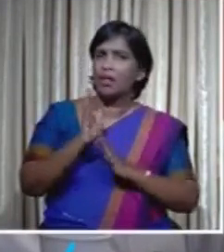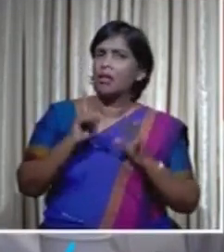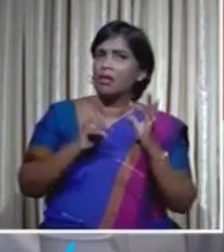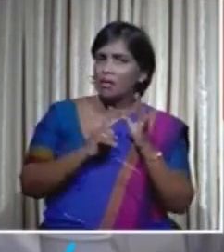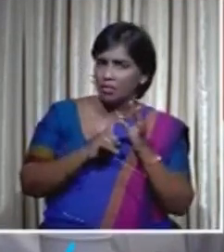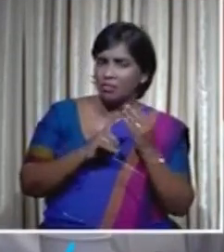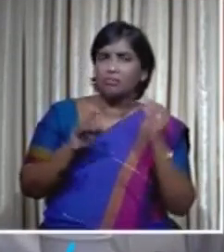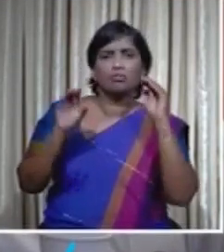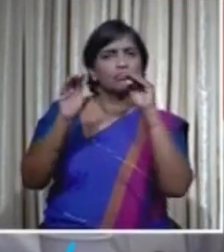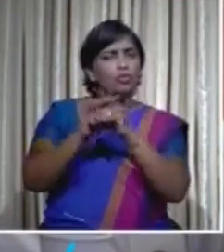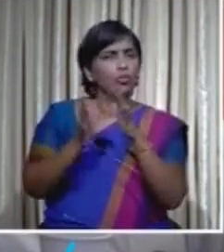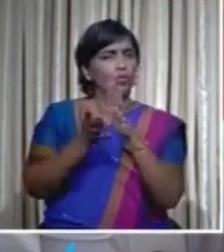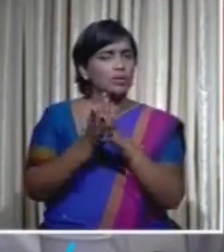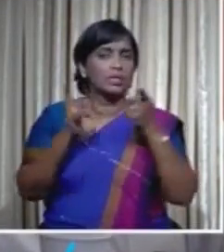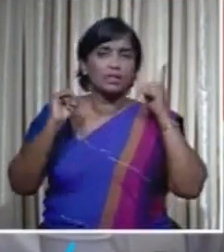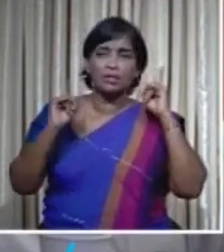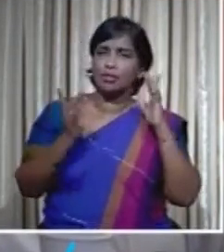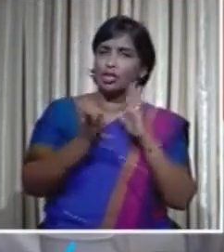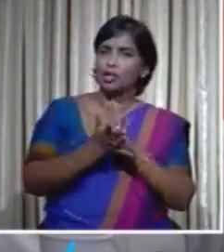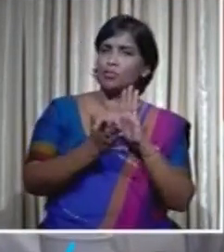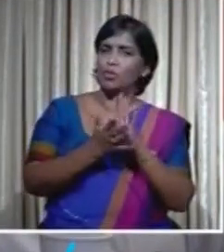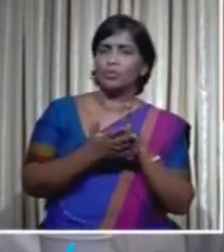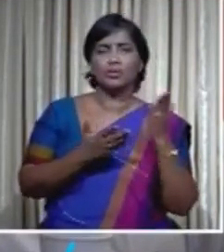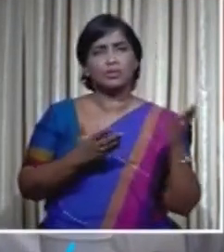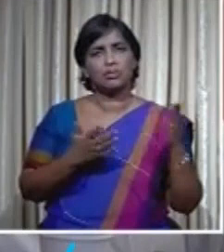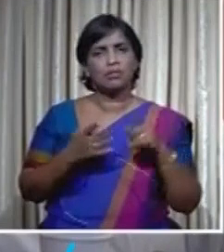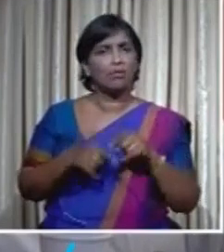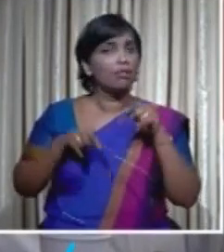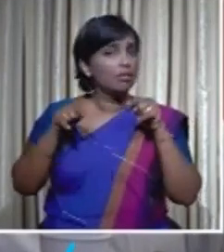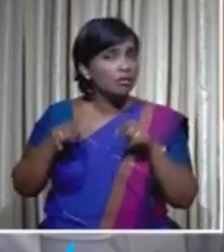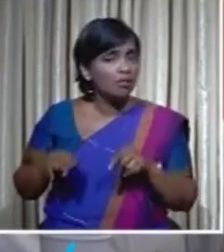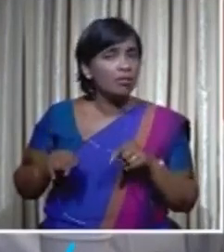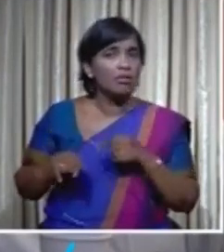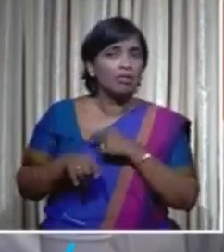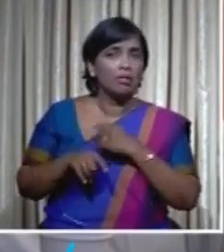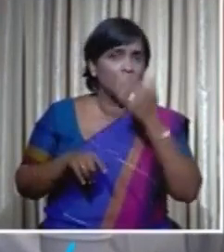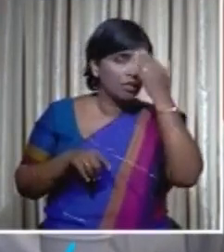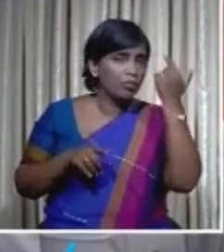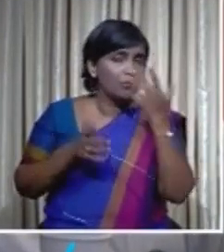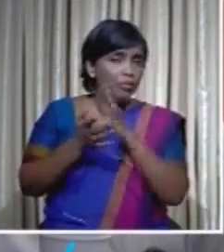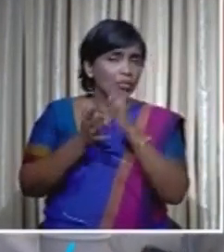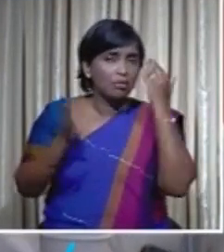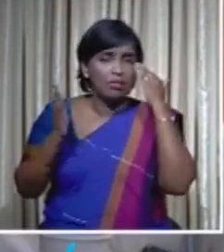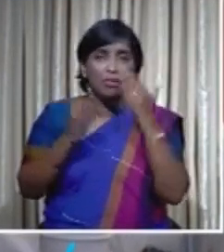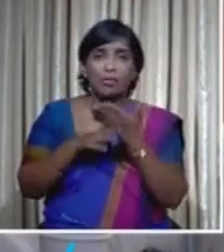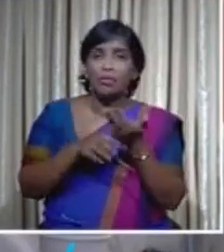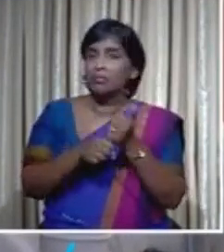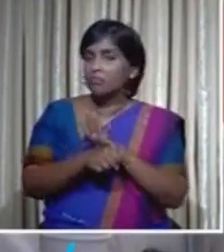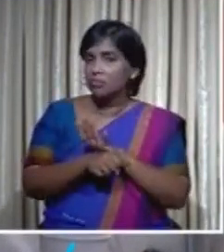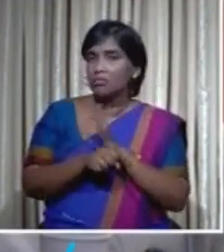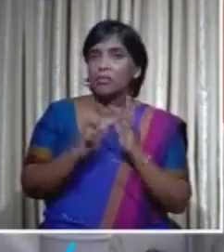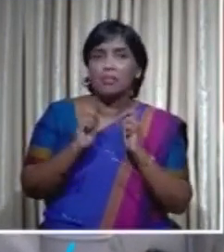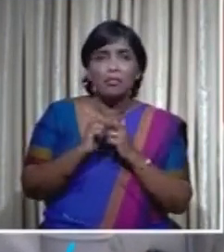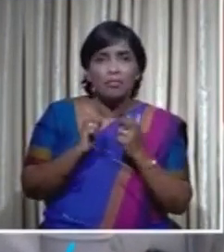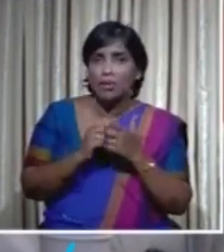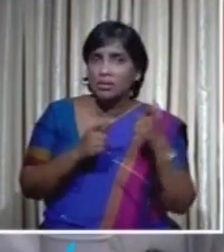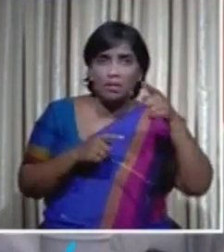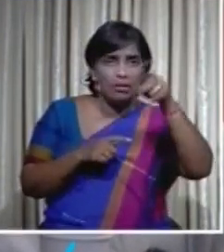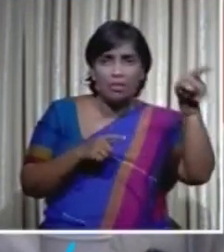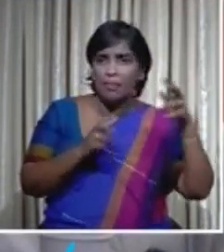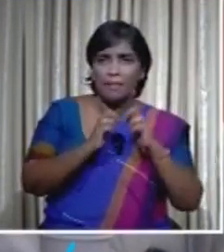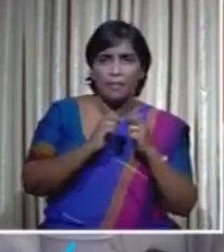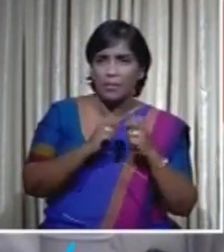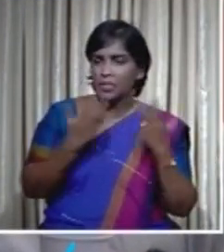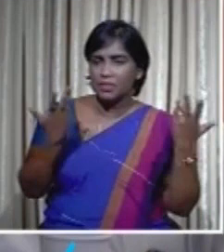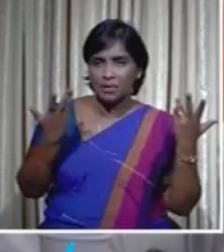போட்டிகள் நடைபெறுகின்றன, இதற்கெல்லாம் எந்த கோவிட்டும் இல்லை. ஆனால் துயிலுமில்லங்களுக்குள் மட்டும்தான் கோவிட் வரும் என அந்த இடங்களுக்கு இராணுவத்தை விதைத்து,